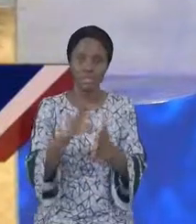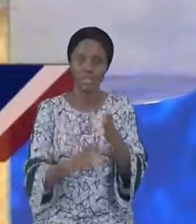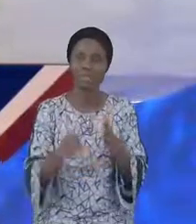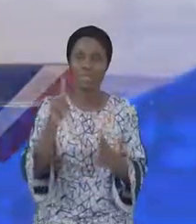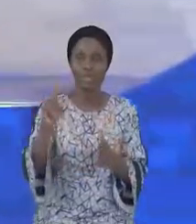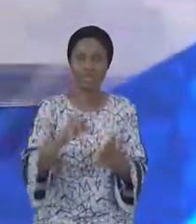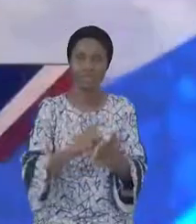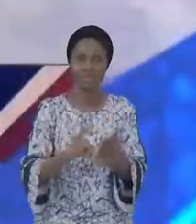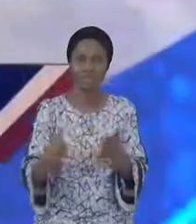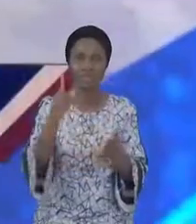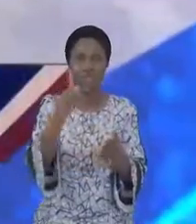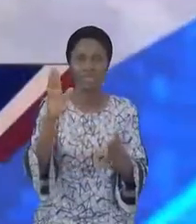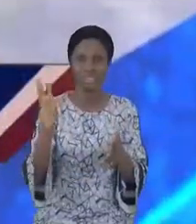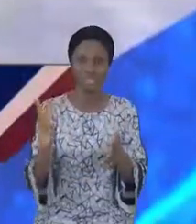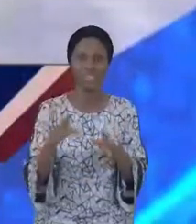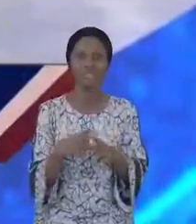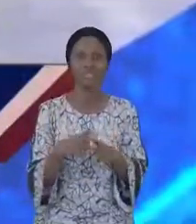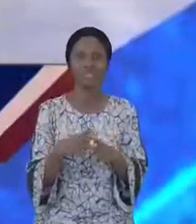Genèse 1, 26.